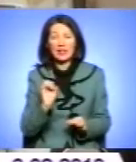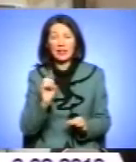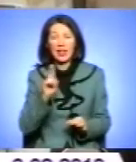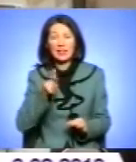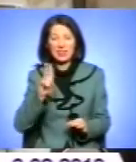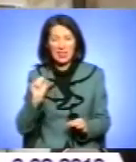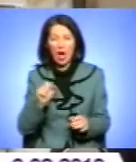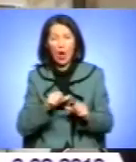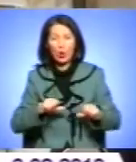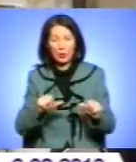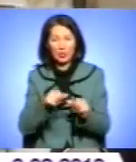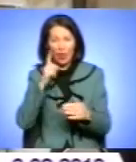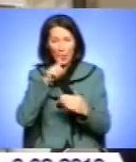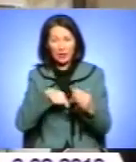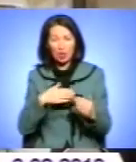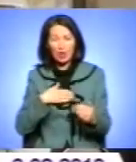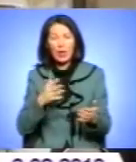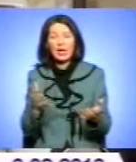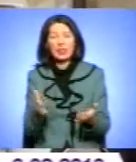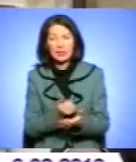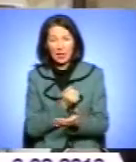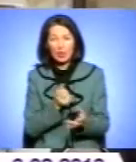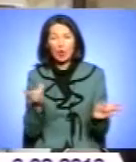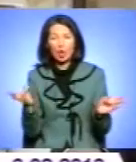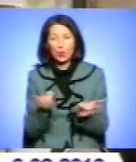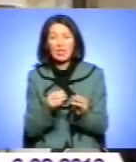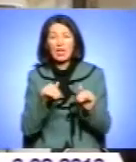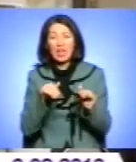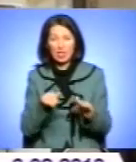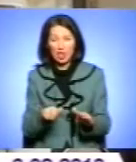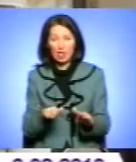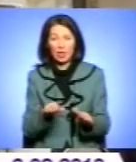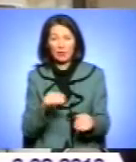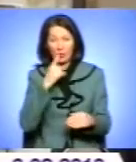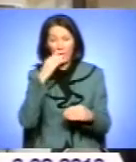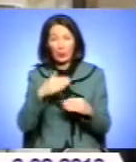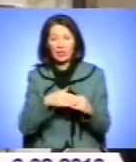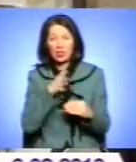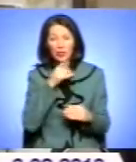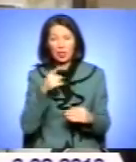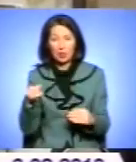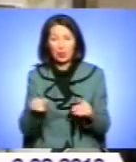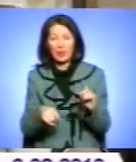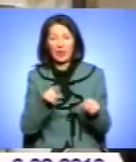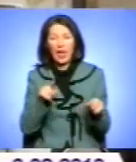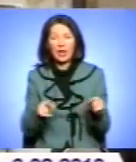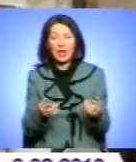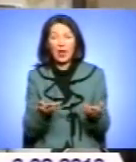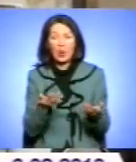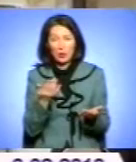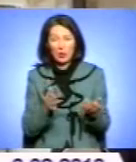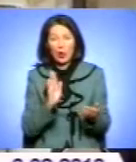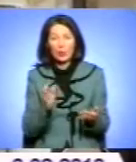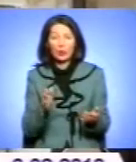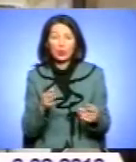ми знайдемо необхідні рішення найближчим часом. Деякі з них, можливо, будуть